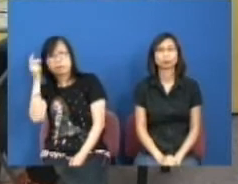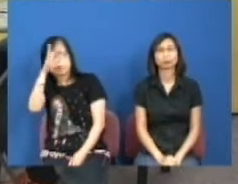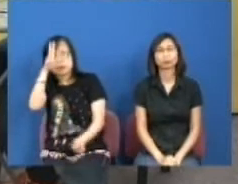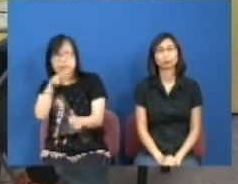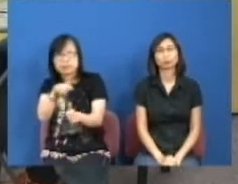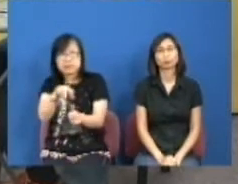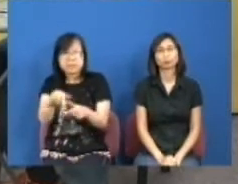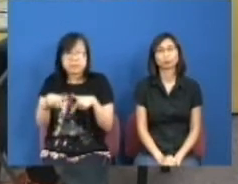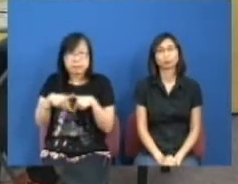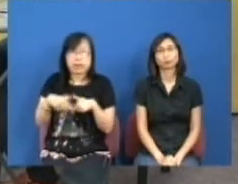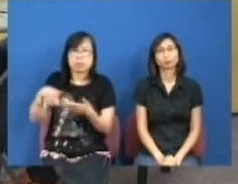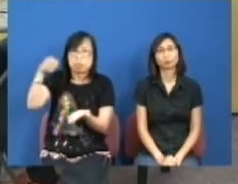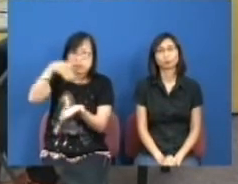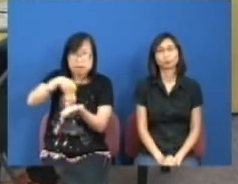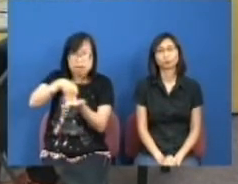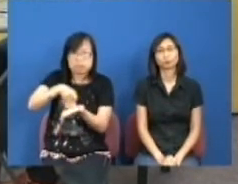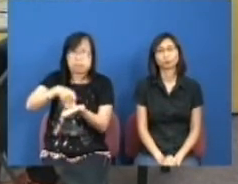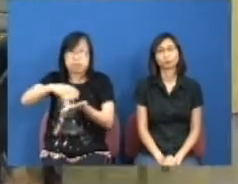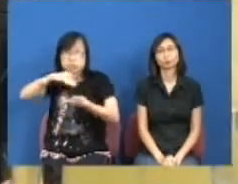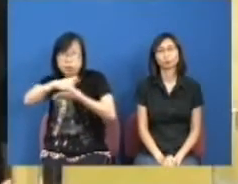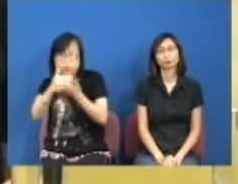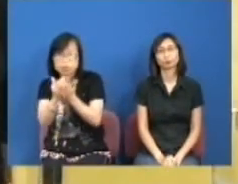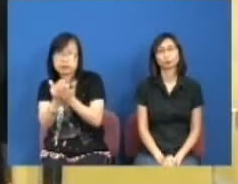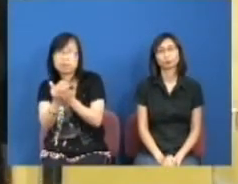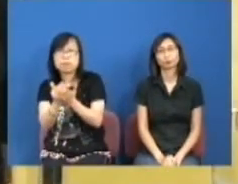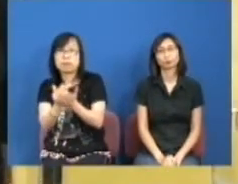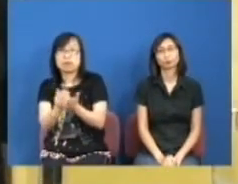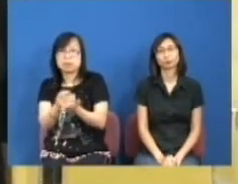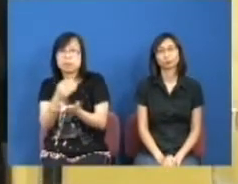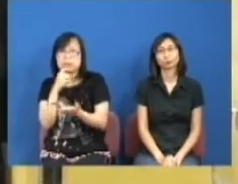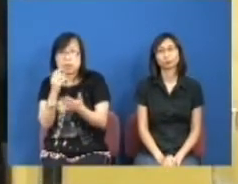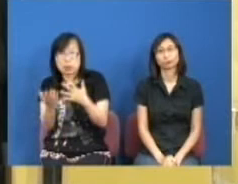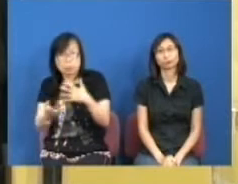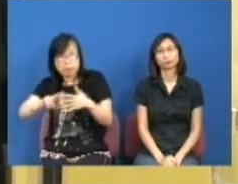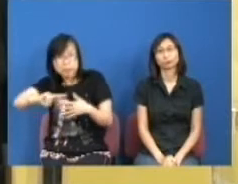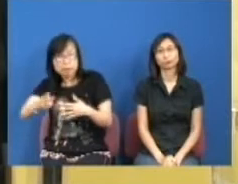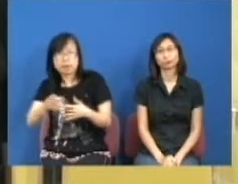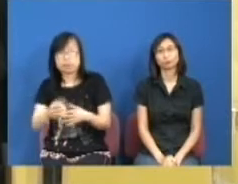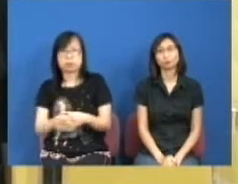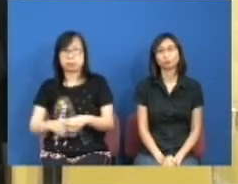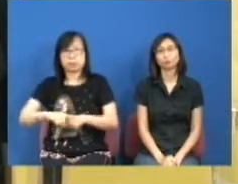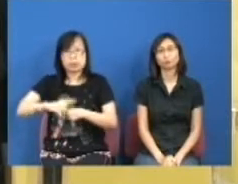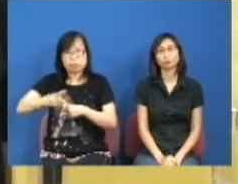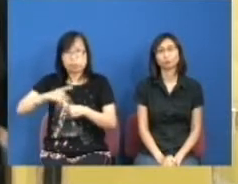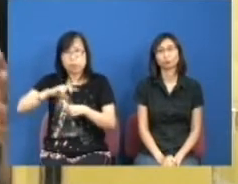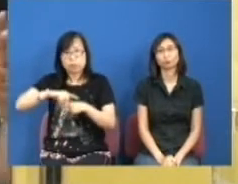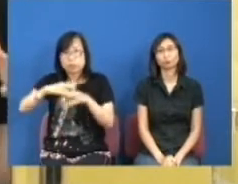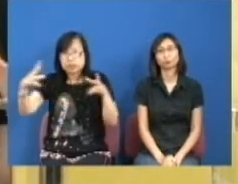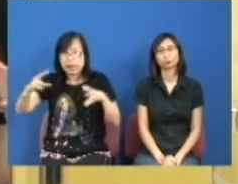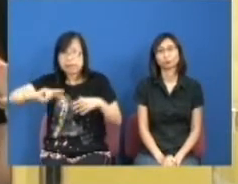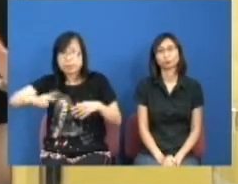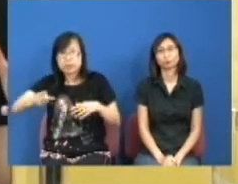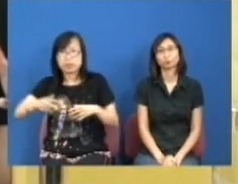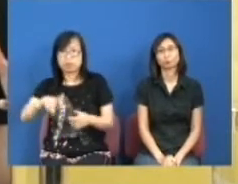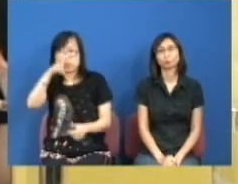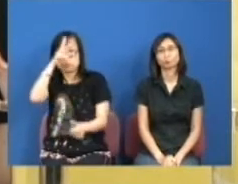者係政治參與嘅態度啊、形式啊，各樣嘢都有所轉變。咁而其中一個好大嘅轉變咧，就係我哋所講個政